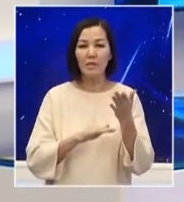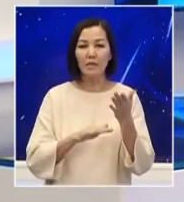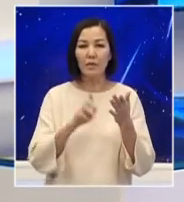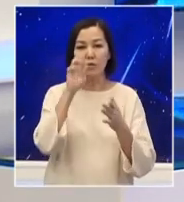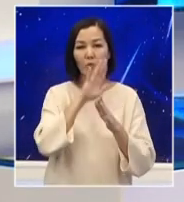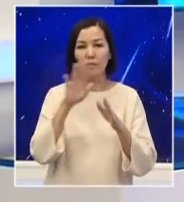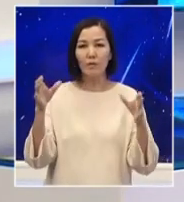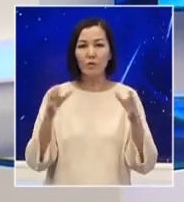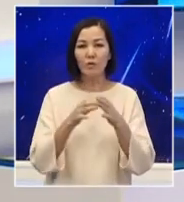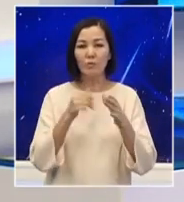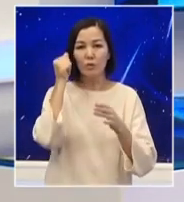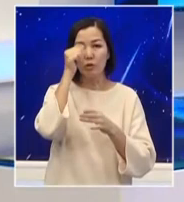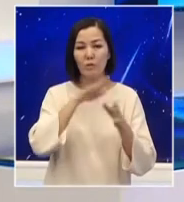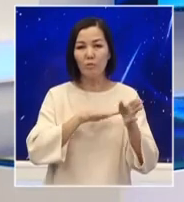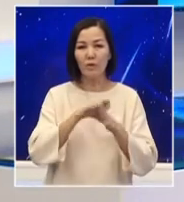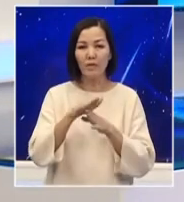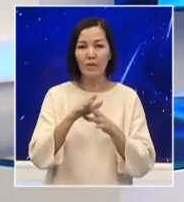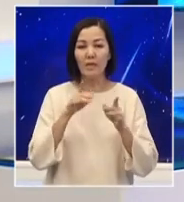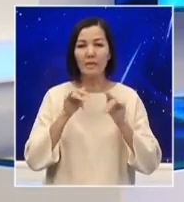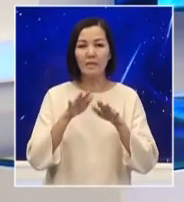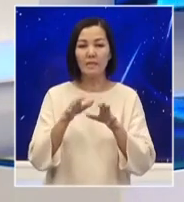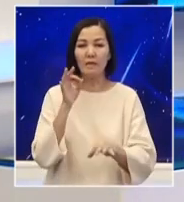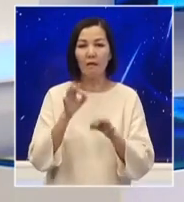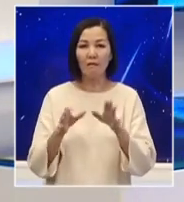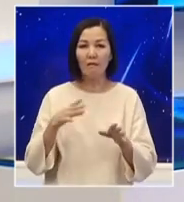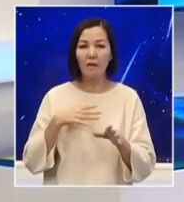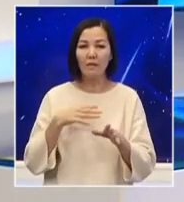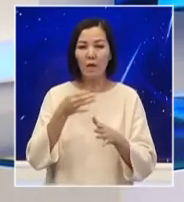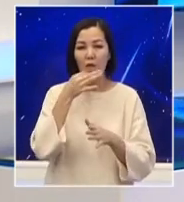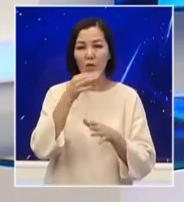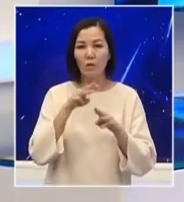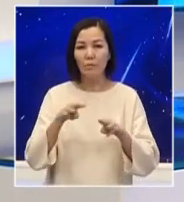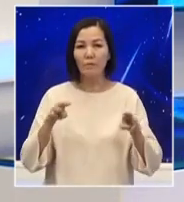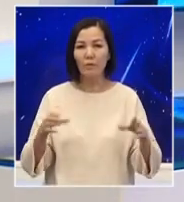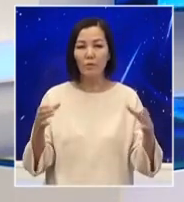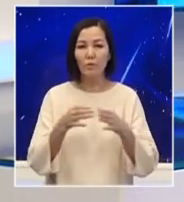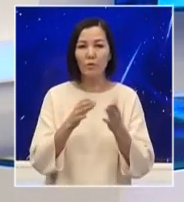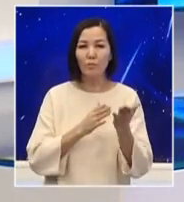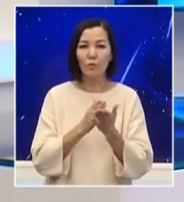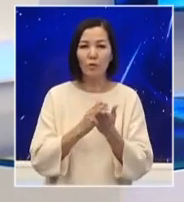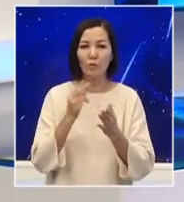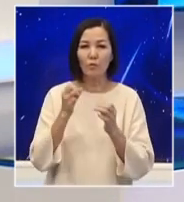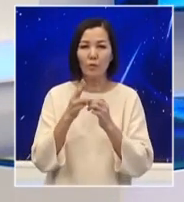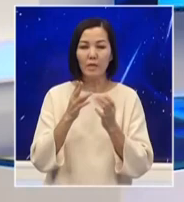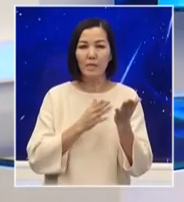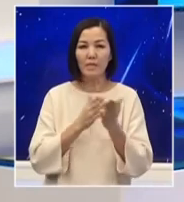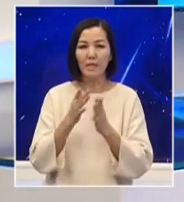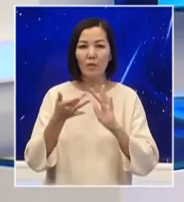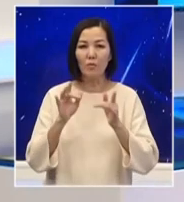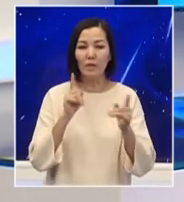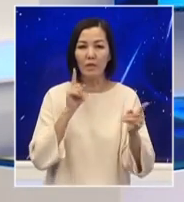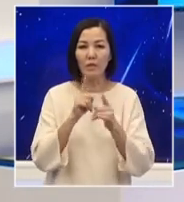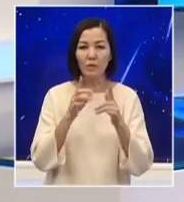үкіметтік емес ұйымның жыл бойы атқарған істері талқыланды. Жауапты министрлер мен ұйым өкілдерінің 12 салалық онлайн